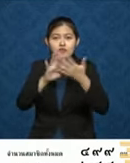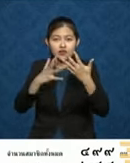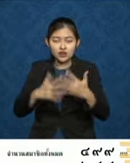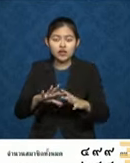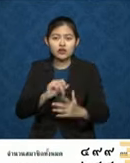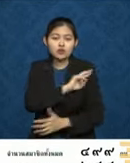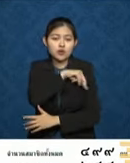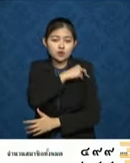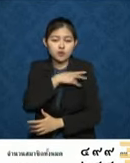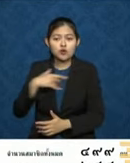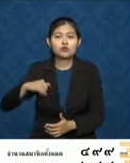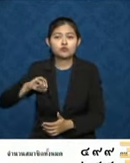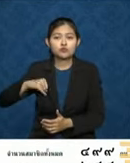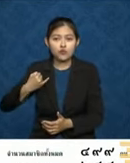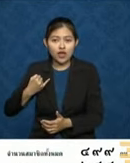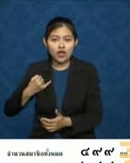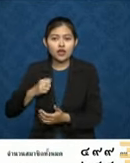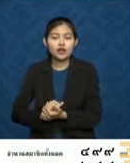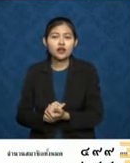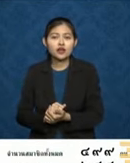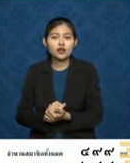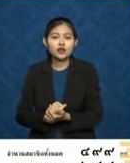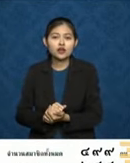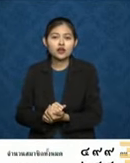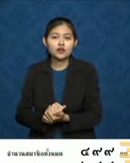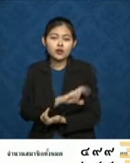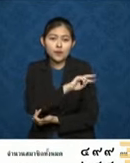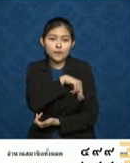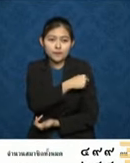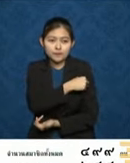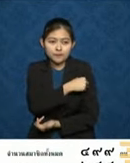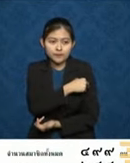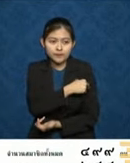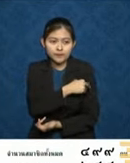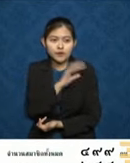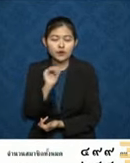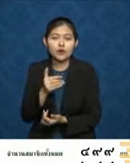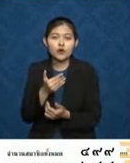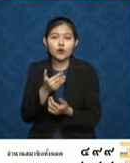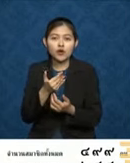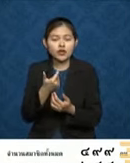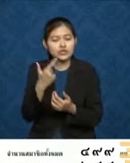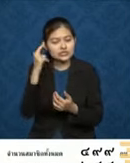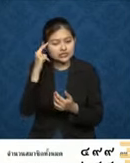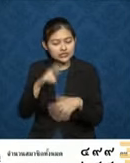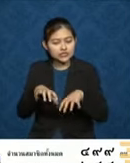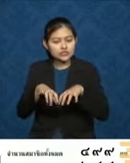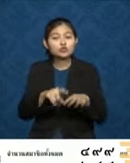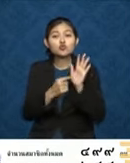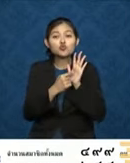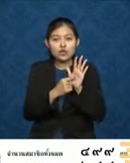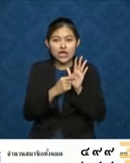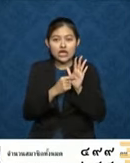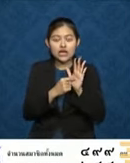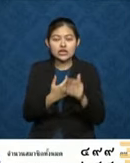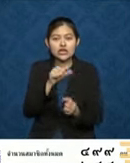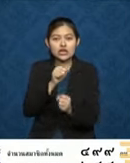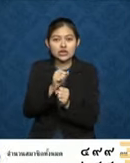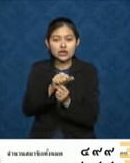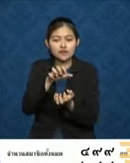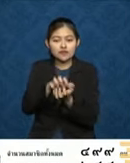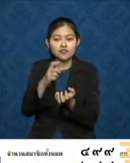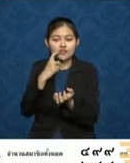จุฬาคณบดีศาสตราจารย์ทันตแพทย์ดรพรชัยจันท์สินานนท์ได้ทำโมเดลการใช้เดนิสสู่